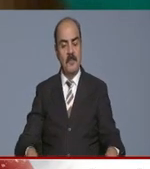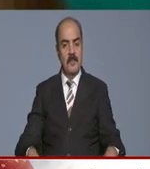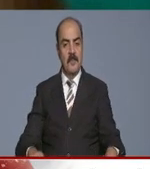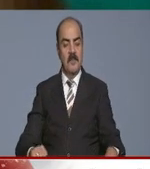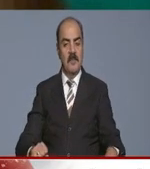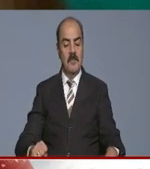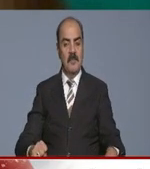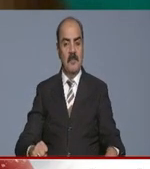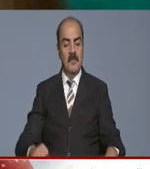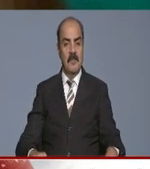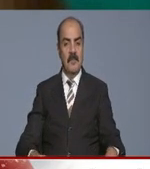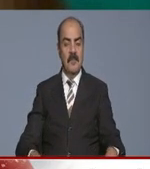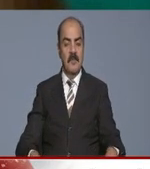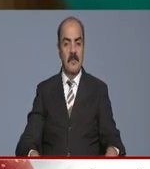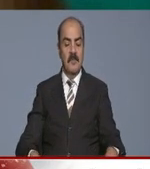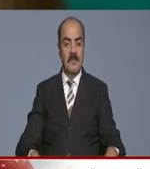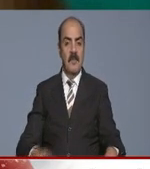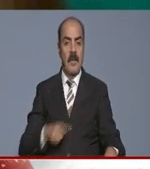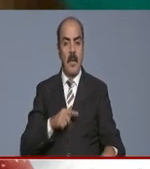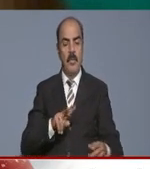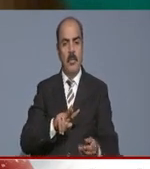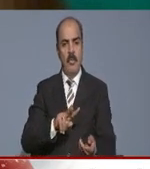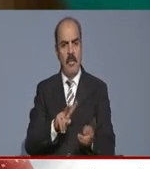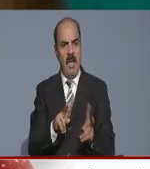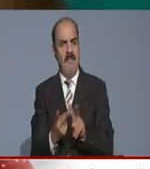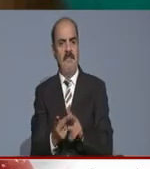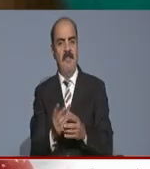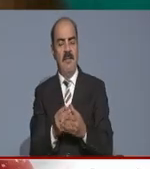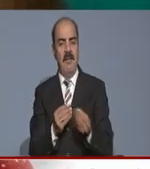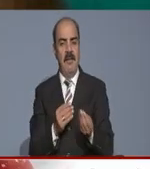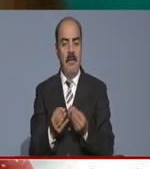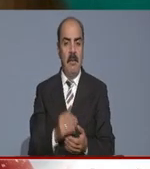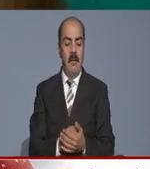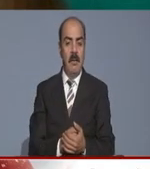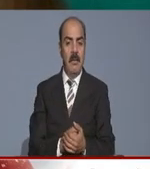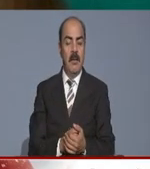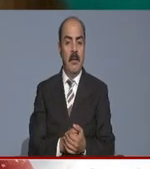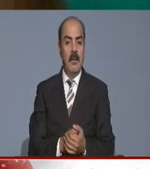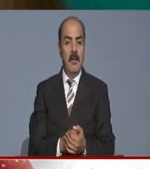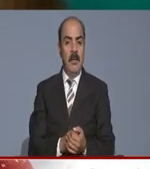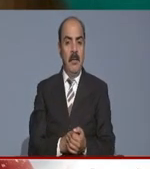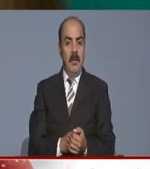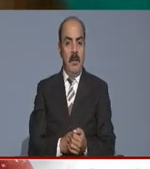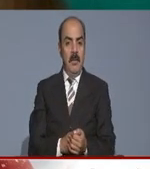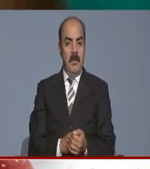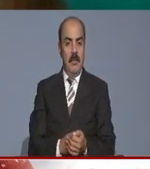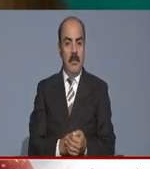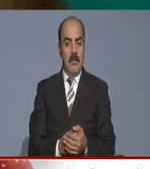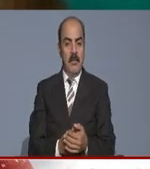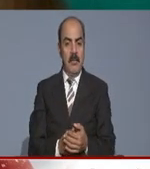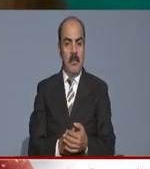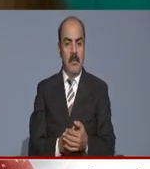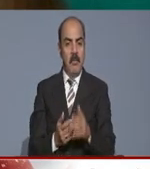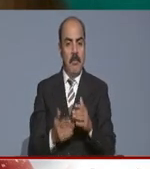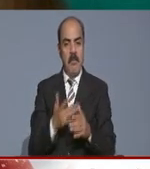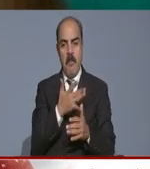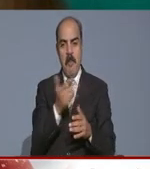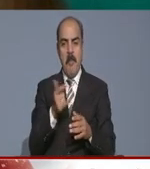لتأسيس تحول عادل. كذلك فالبنك كذلك لديه حافظ بأكثر من 100